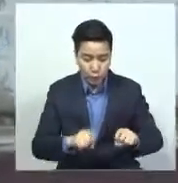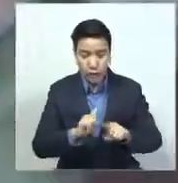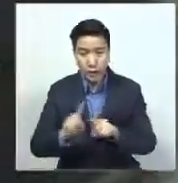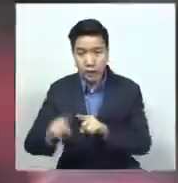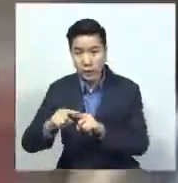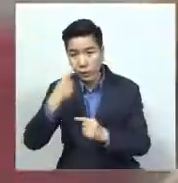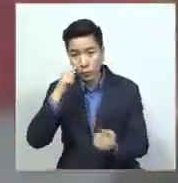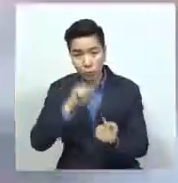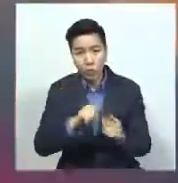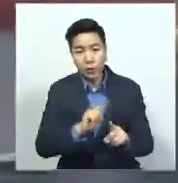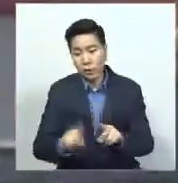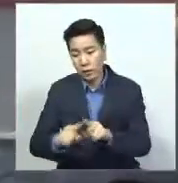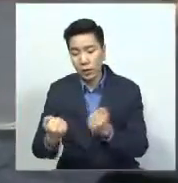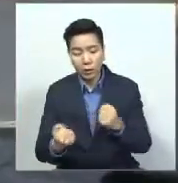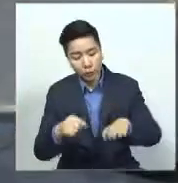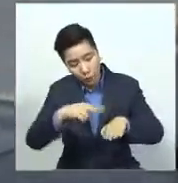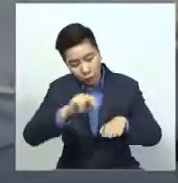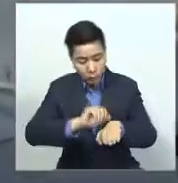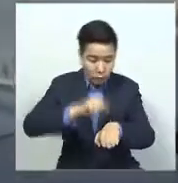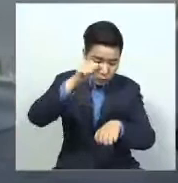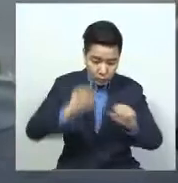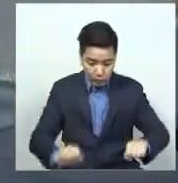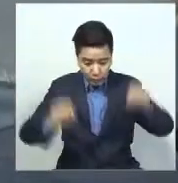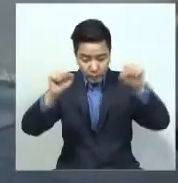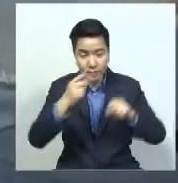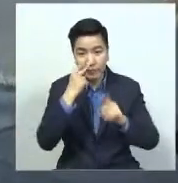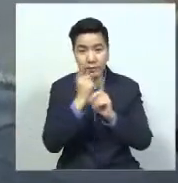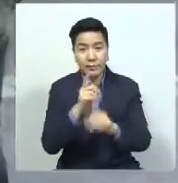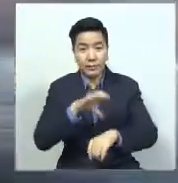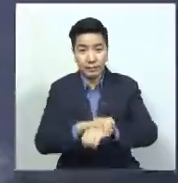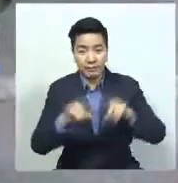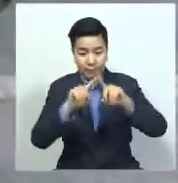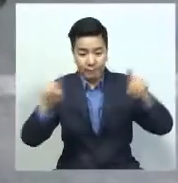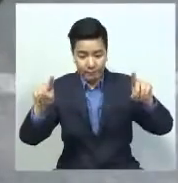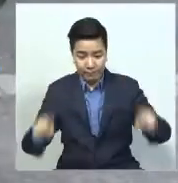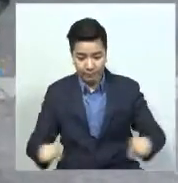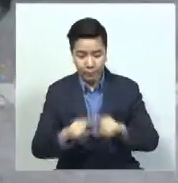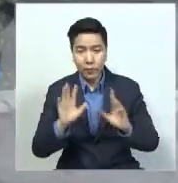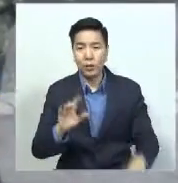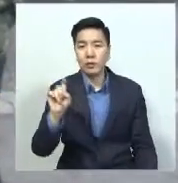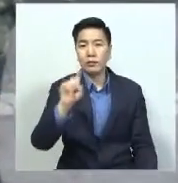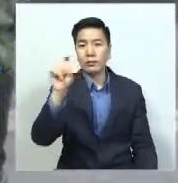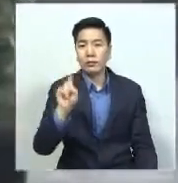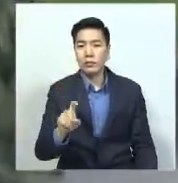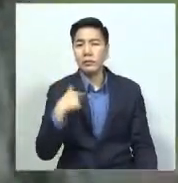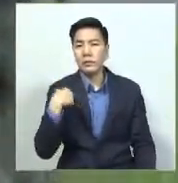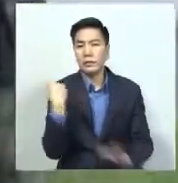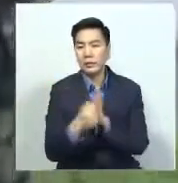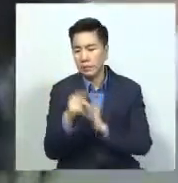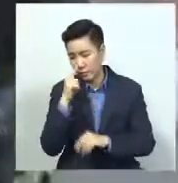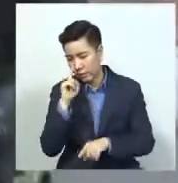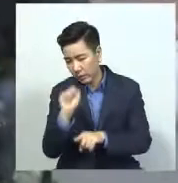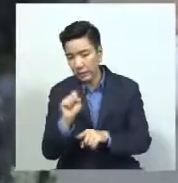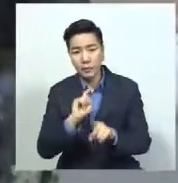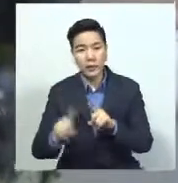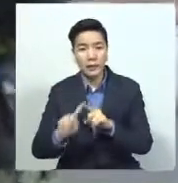ยานยนต์แล้วก็เป้าหมายสิ่งของภายในรถรวมถึงบุคคลตามหมายจับคดีความมั่นคงบุคคลต้องสงสัยที่อาจจะมีพิรุธ